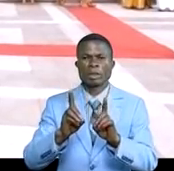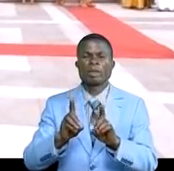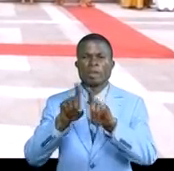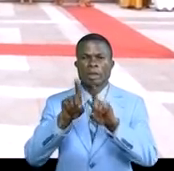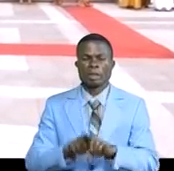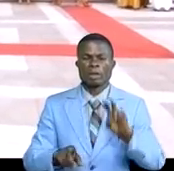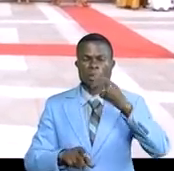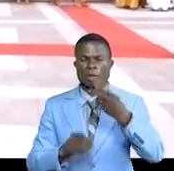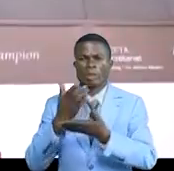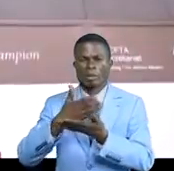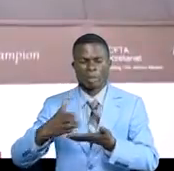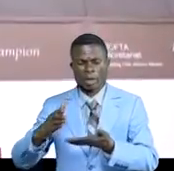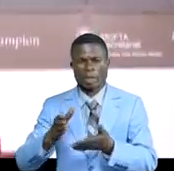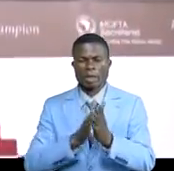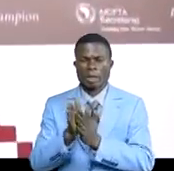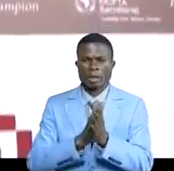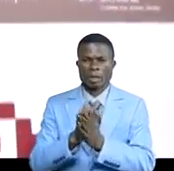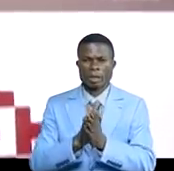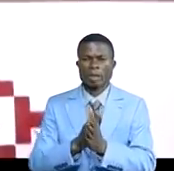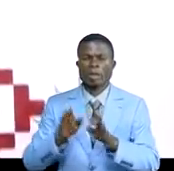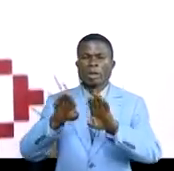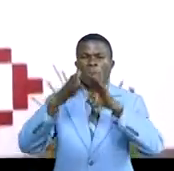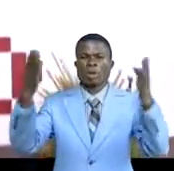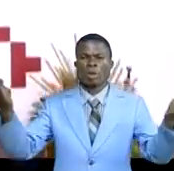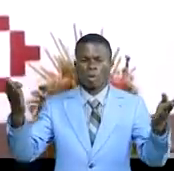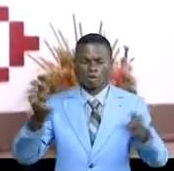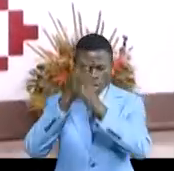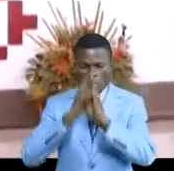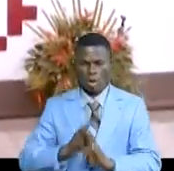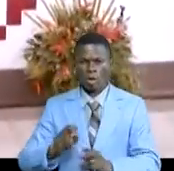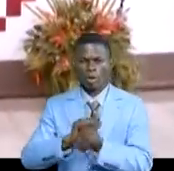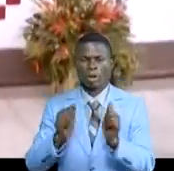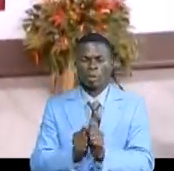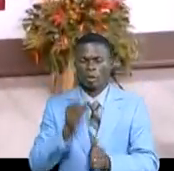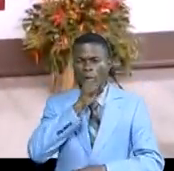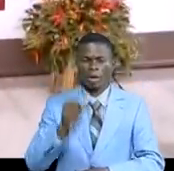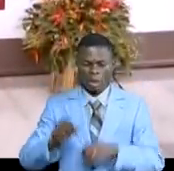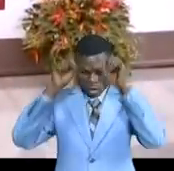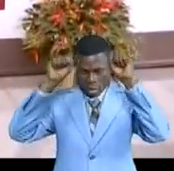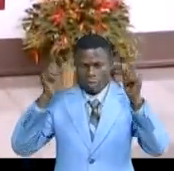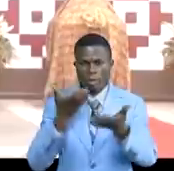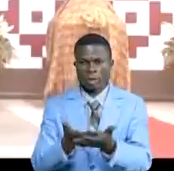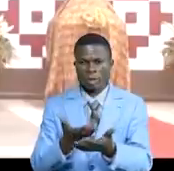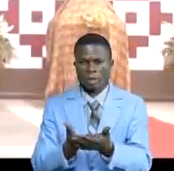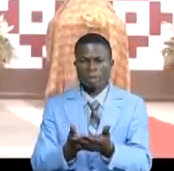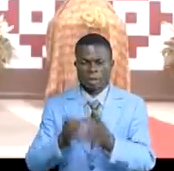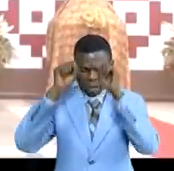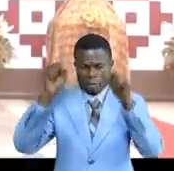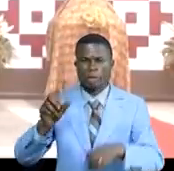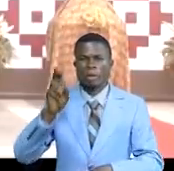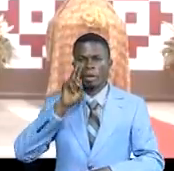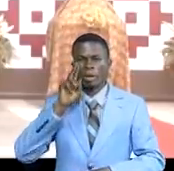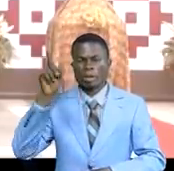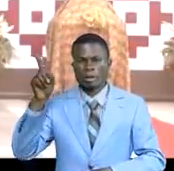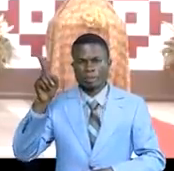une seconde qui verra justement le dévoilement de ce buste en l'honneur de Mamadou Issoufou, alors président du Niger. Il s'était donné